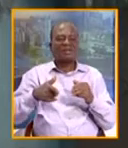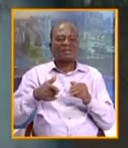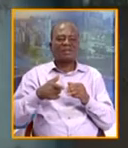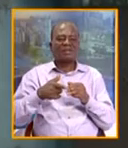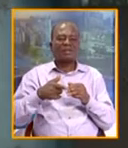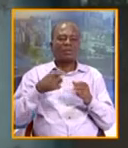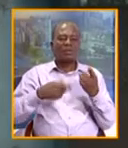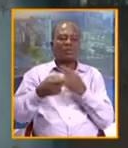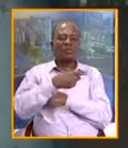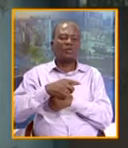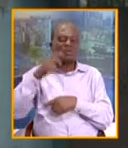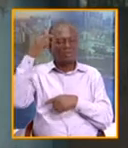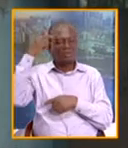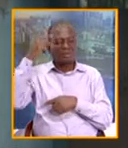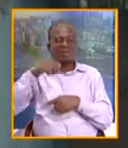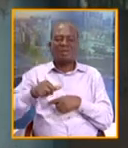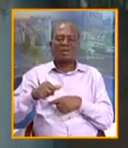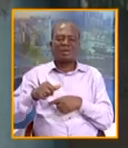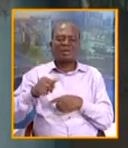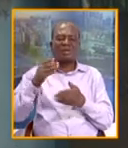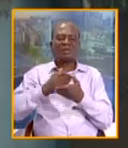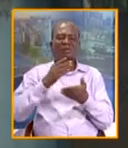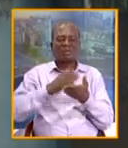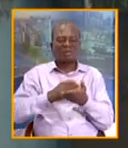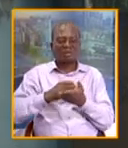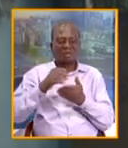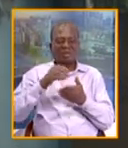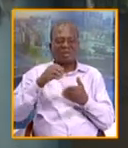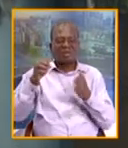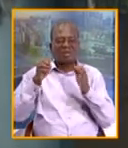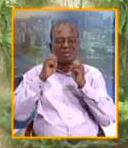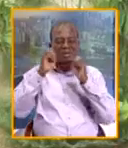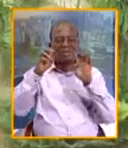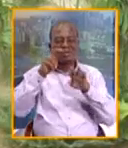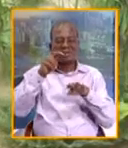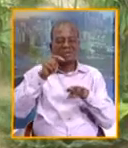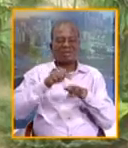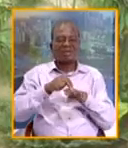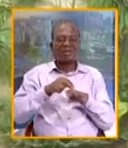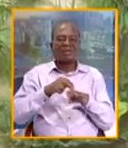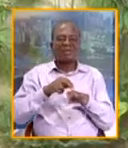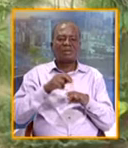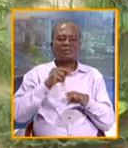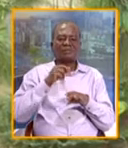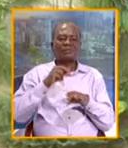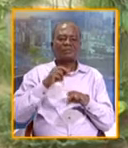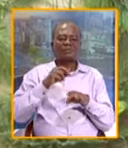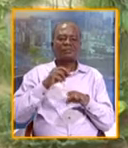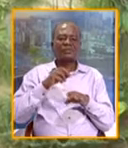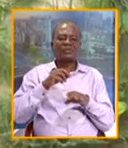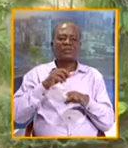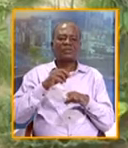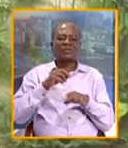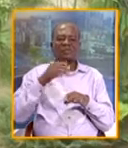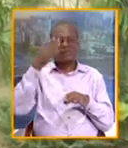aujourd'hui je pense qu'il n'y a pas de sens d'éducation un peu bon on ne sait pas s'ils laissent l'éducation civique